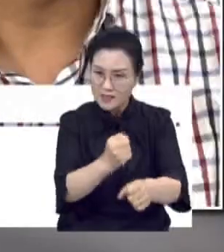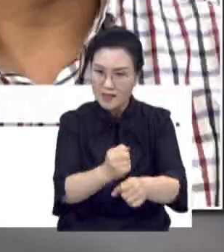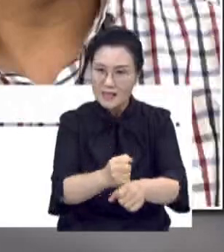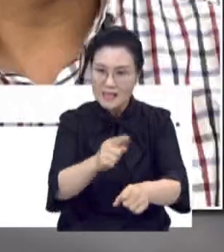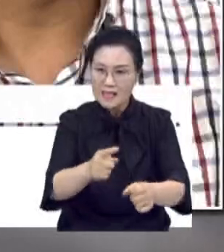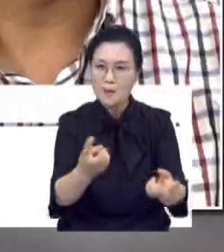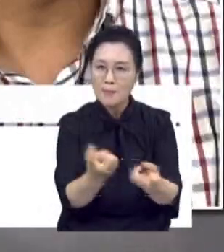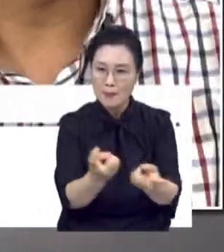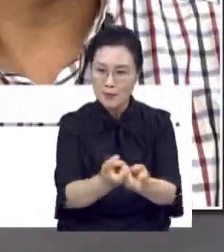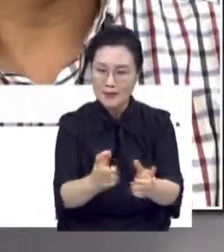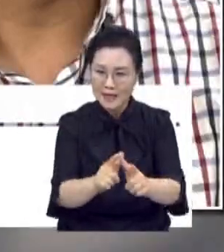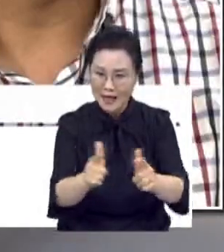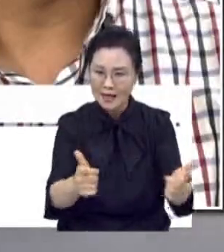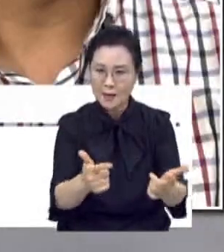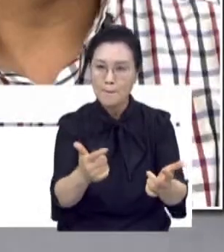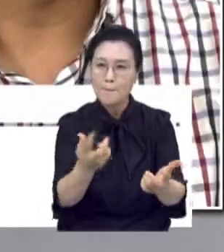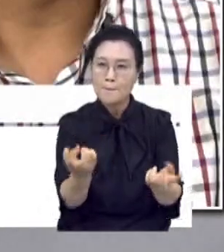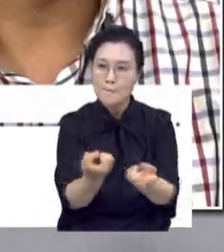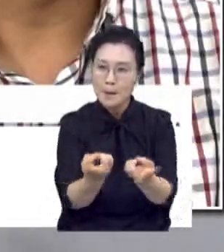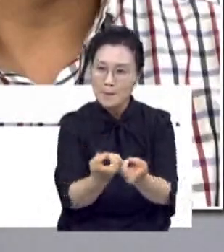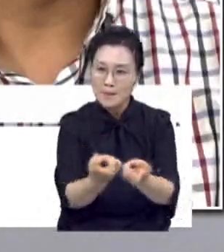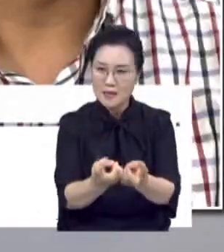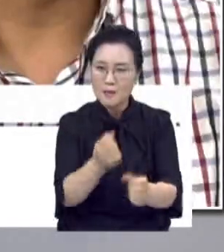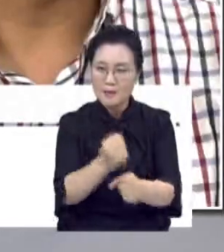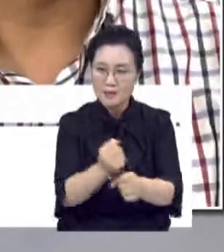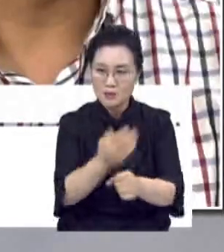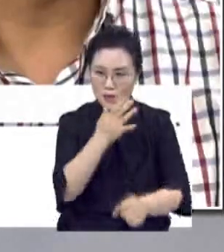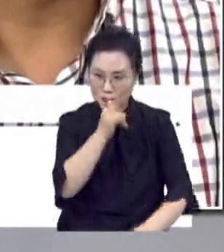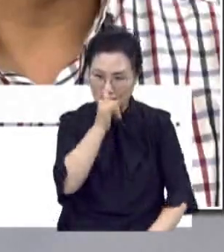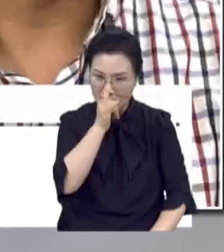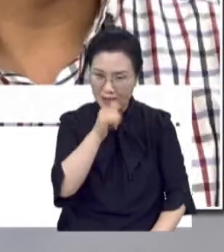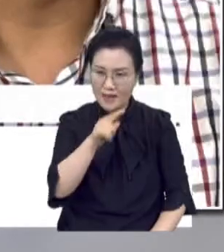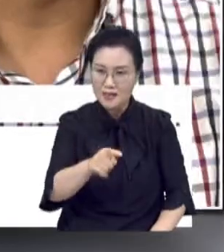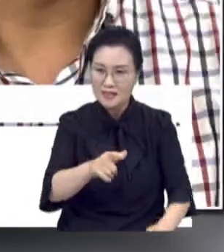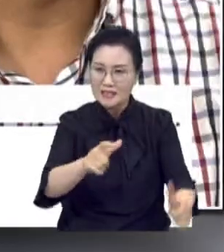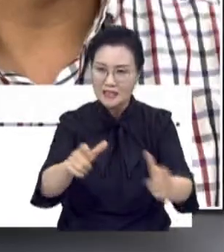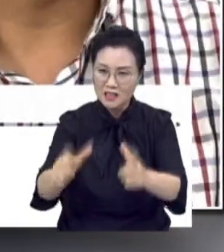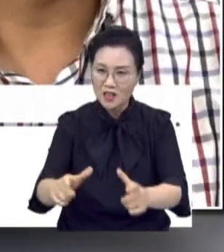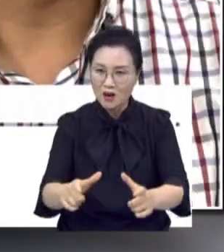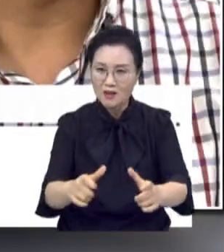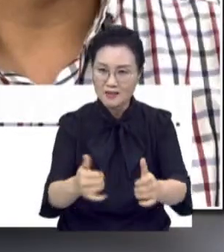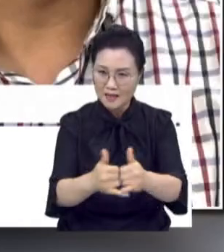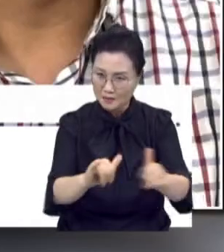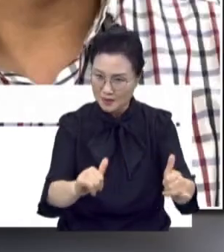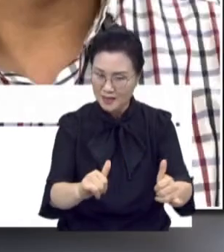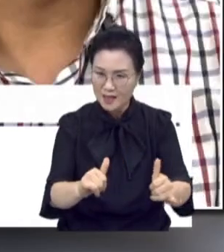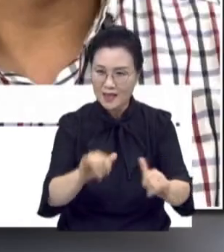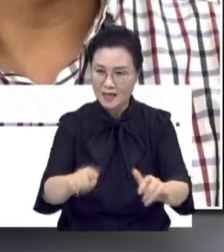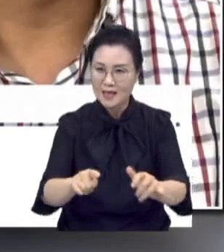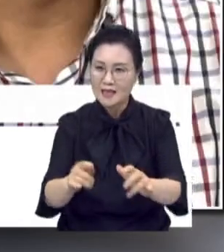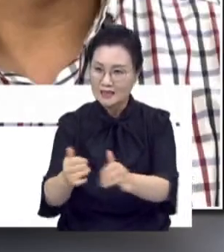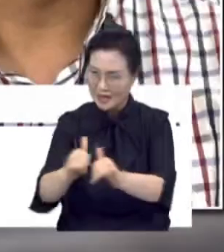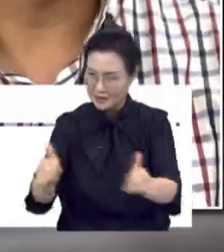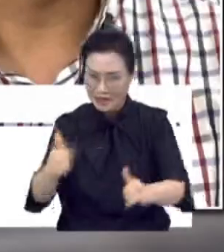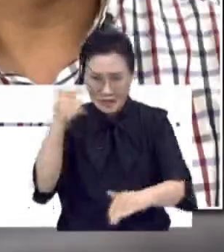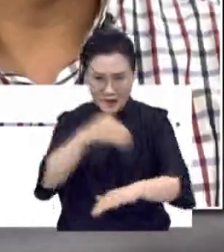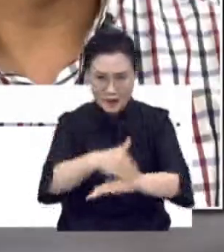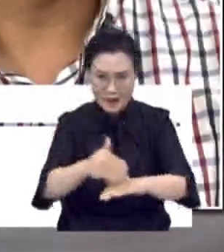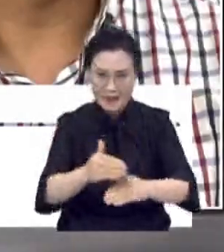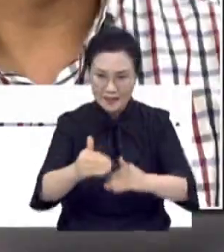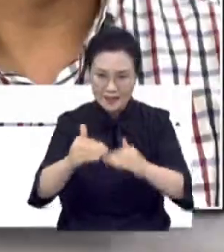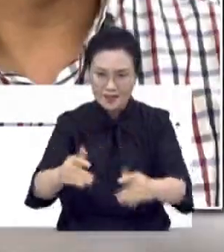식의 그런 다양한 대안들이 만들어질 수가 있을 것 같은데 그 지역 공동체하고 이해 당사자가 계획